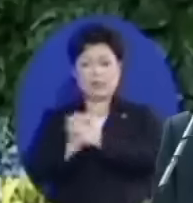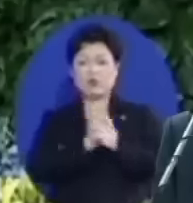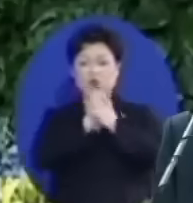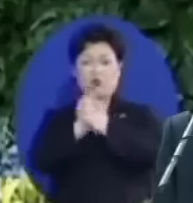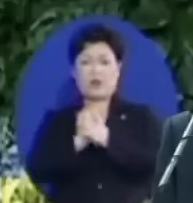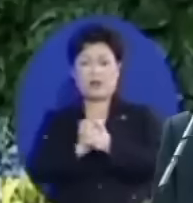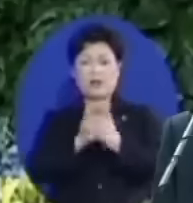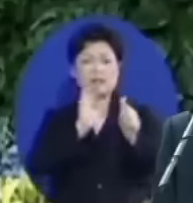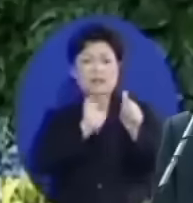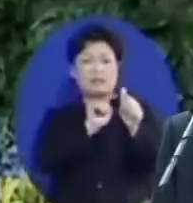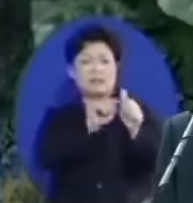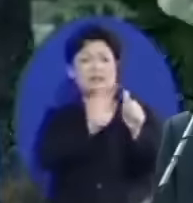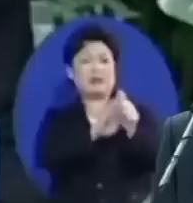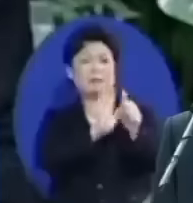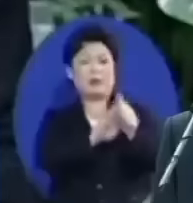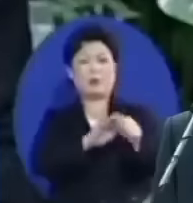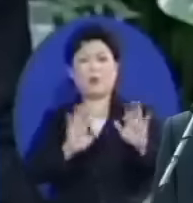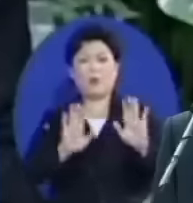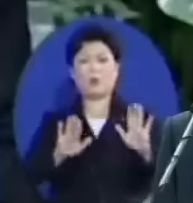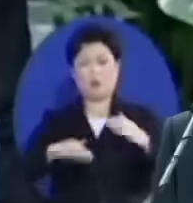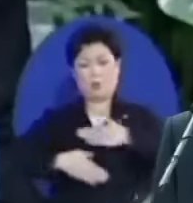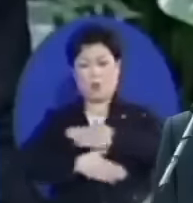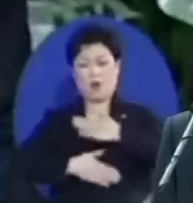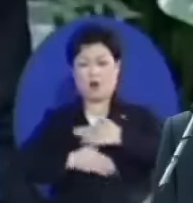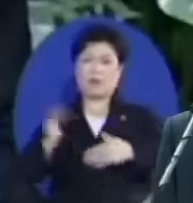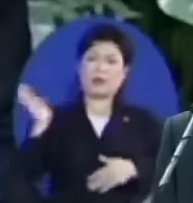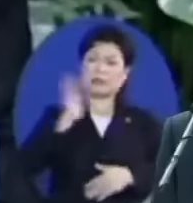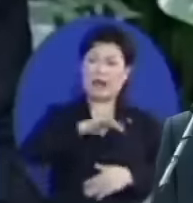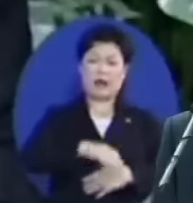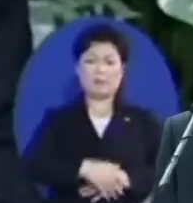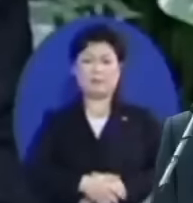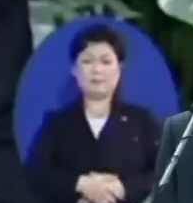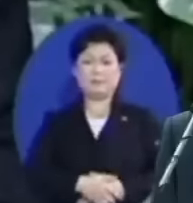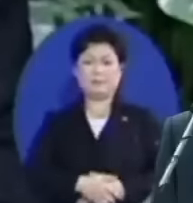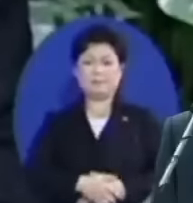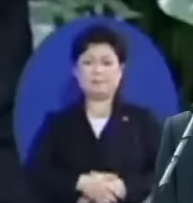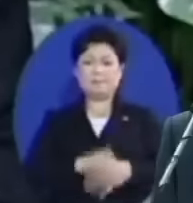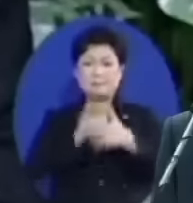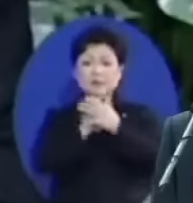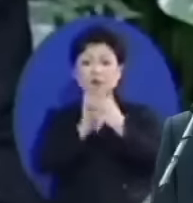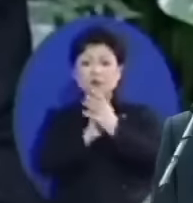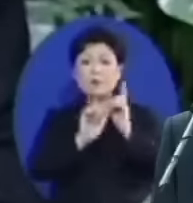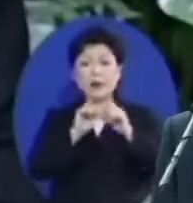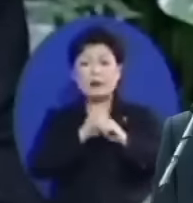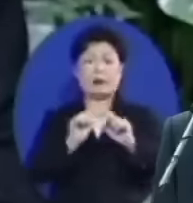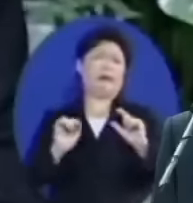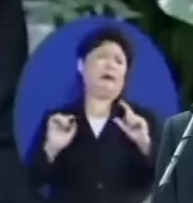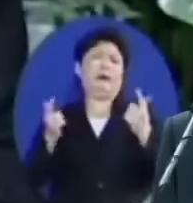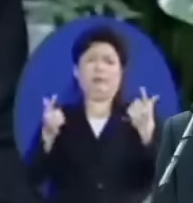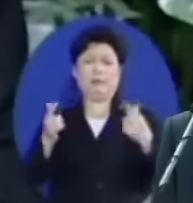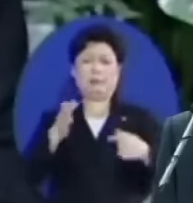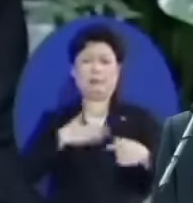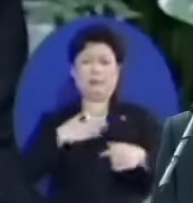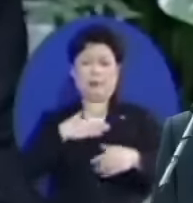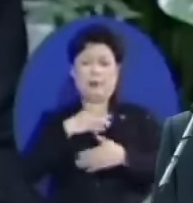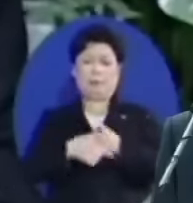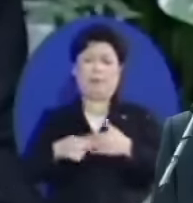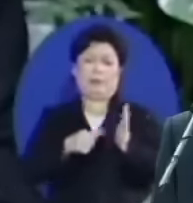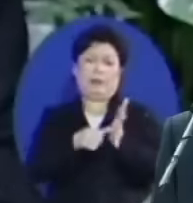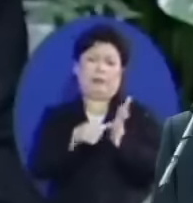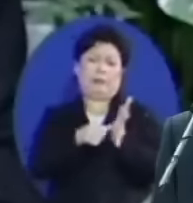이 사람아 우리 오늘 목욕하러 가자. 그런데 그 친구 한 말이 아니야. 내 몸에 때가 너무